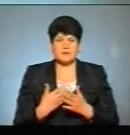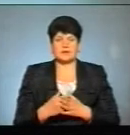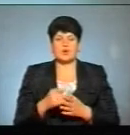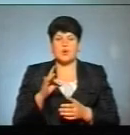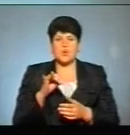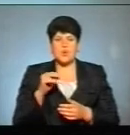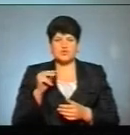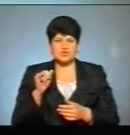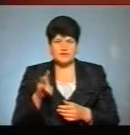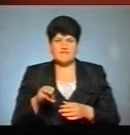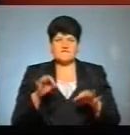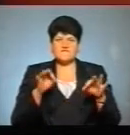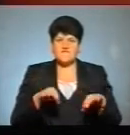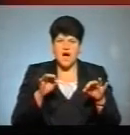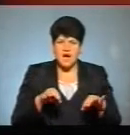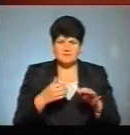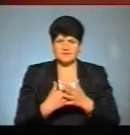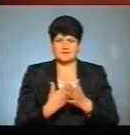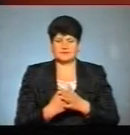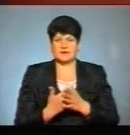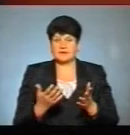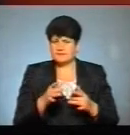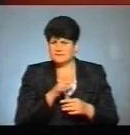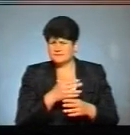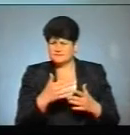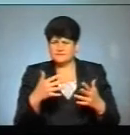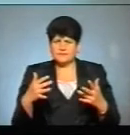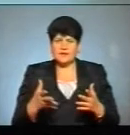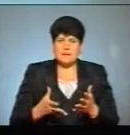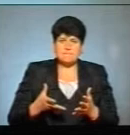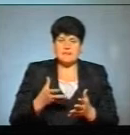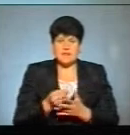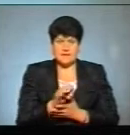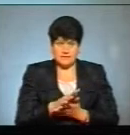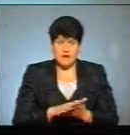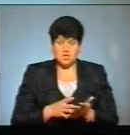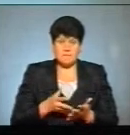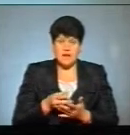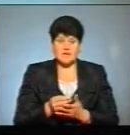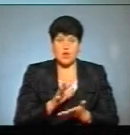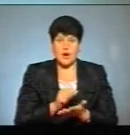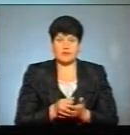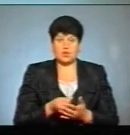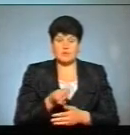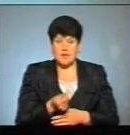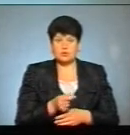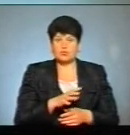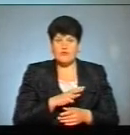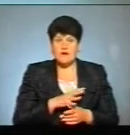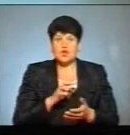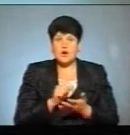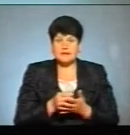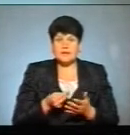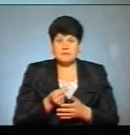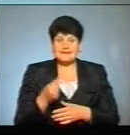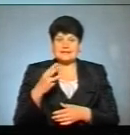розчини, вони закупляють фарби, які срок годності приходять, вони оплатять далі перукарні орендні плати. Бувають такі орендні плати, що навіть і